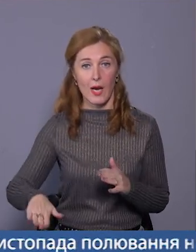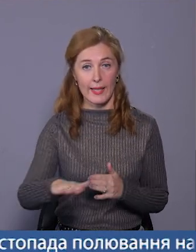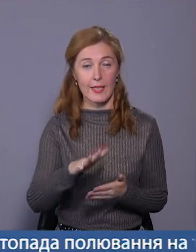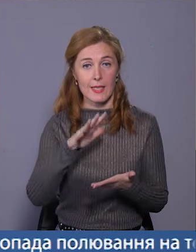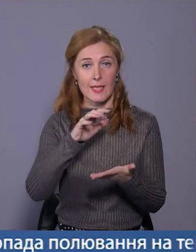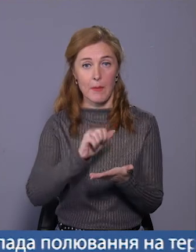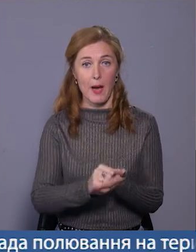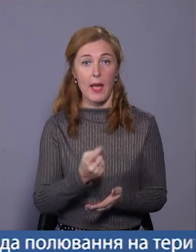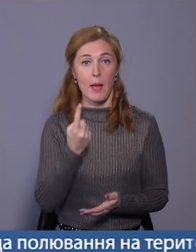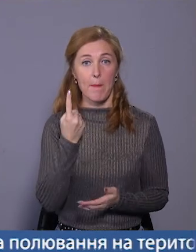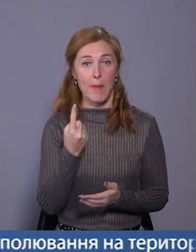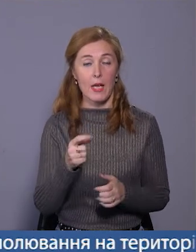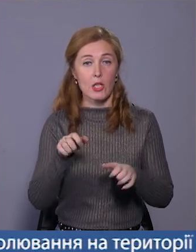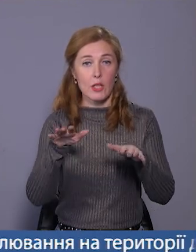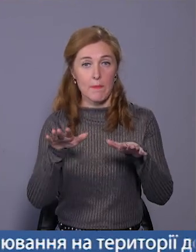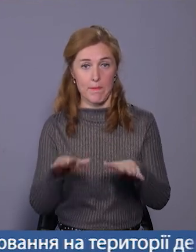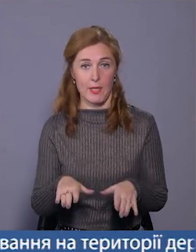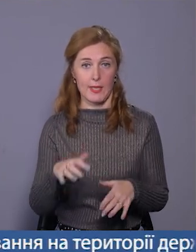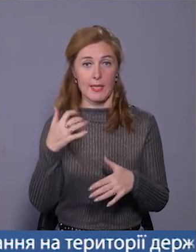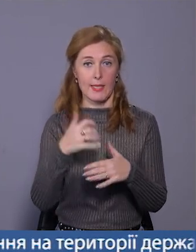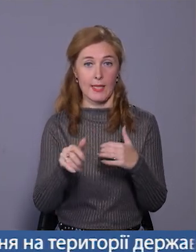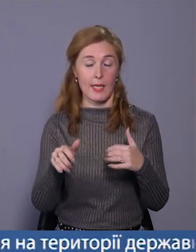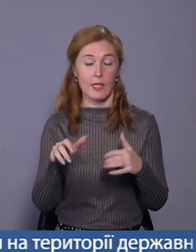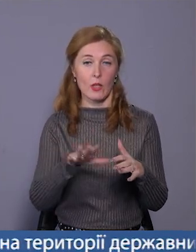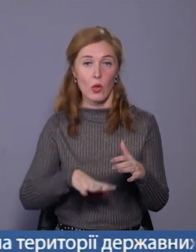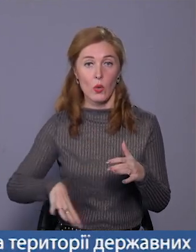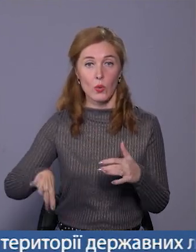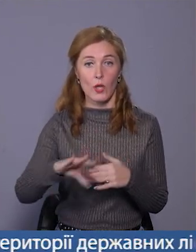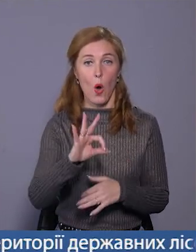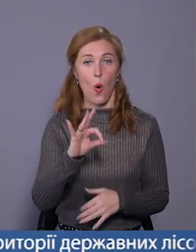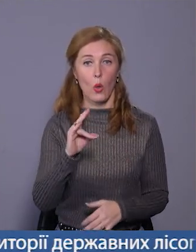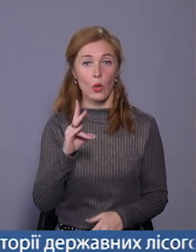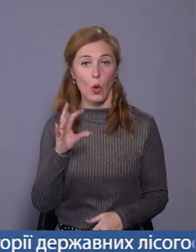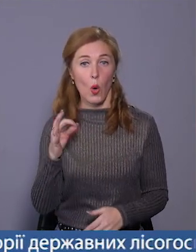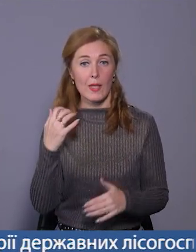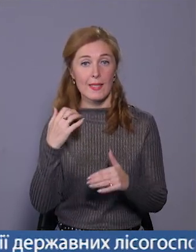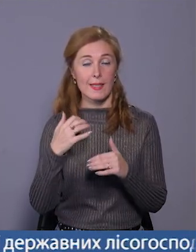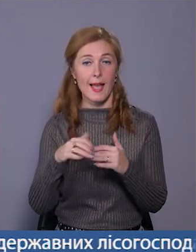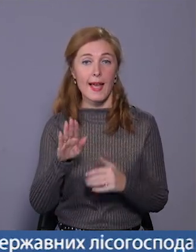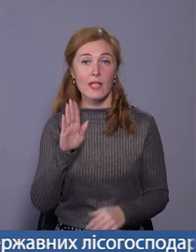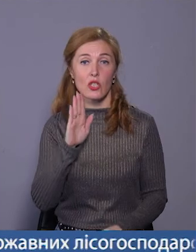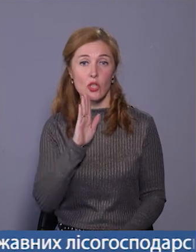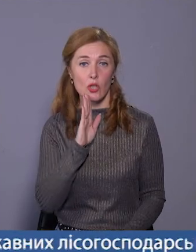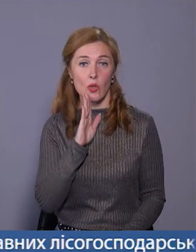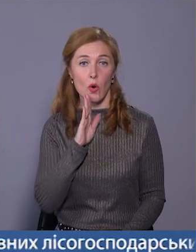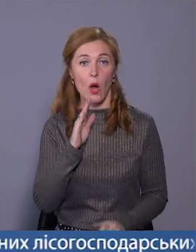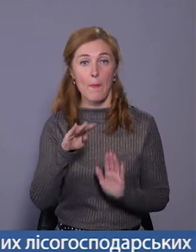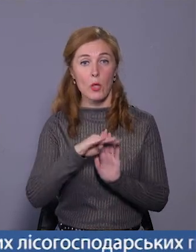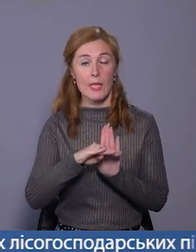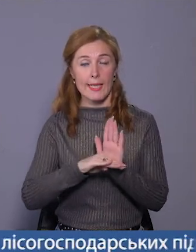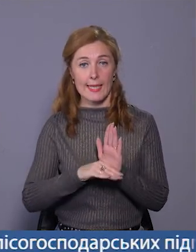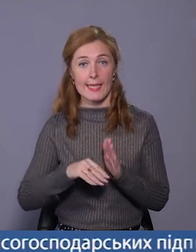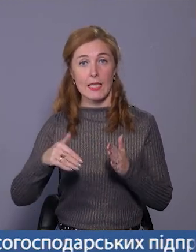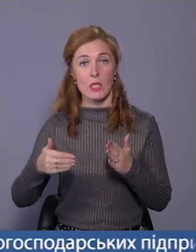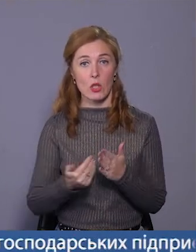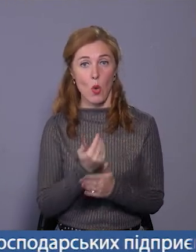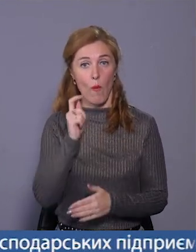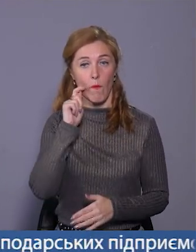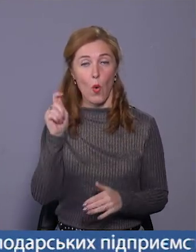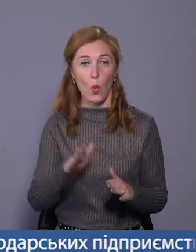перше місце серед всієї онкозахворюваності серед жінок. По статистиці, знову ж таки, в